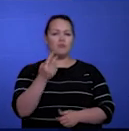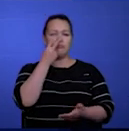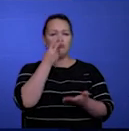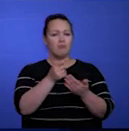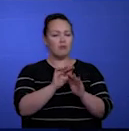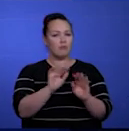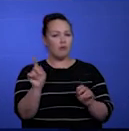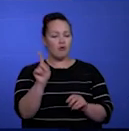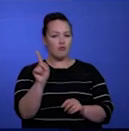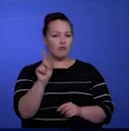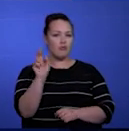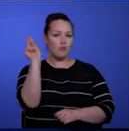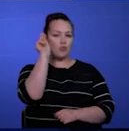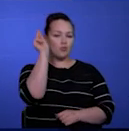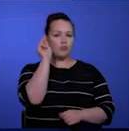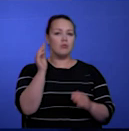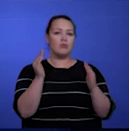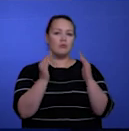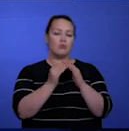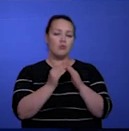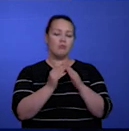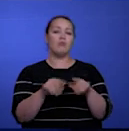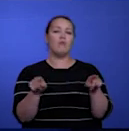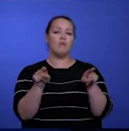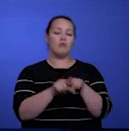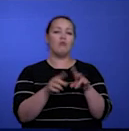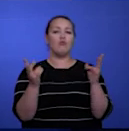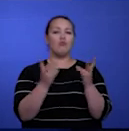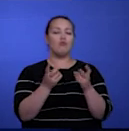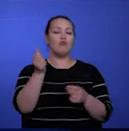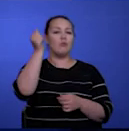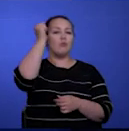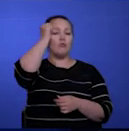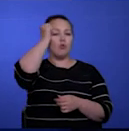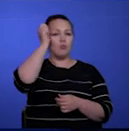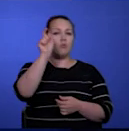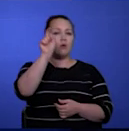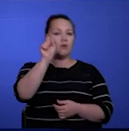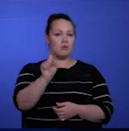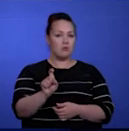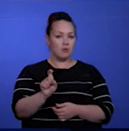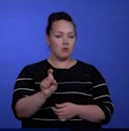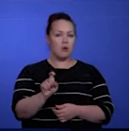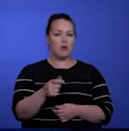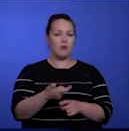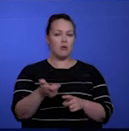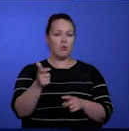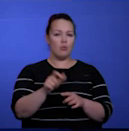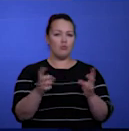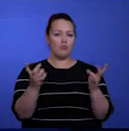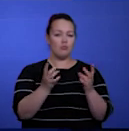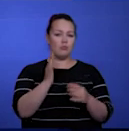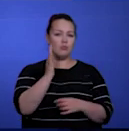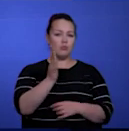что занимаетесь вы дома все равно нужно помнить об осанке она очень пригодится вам в